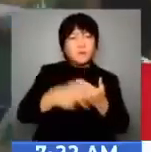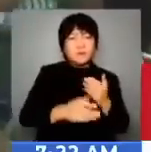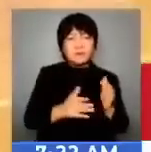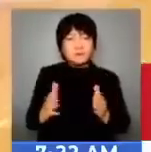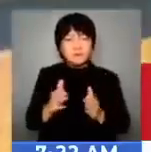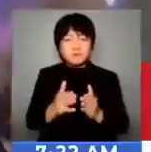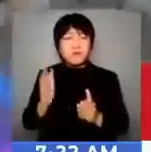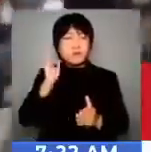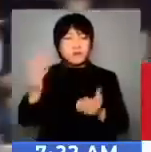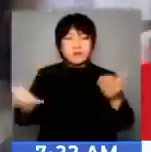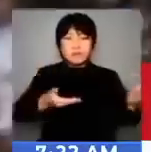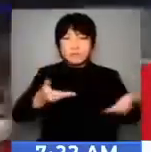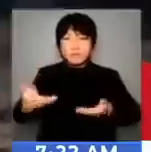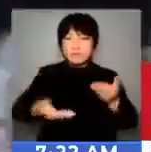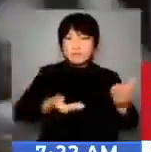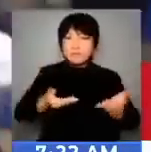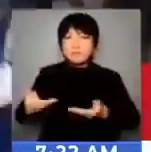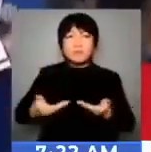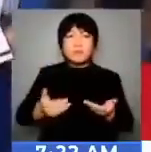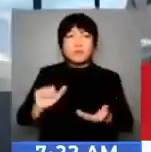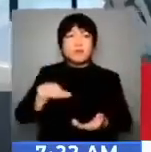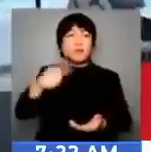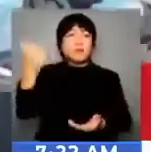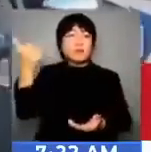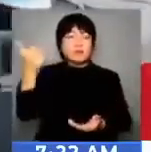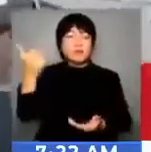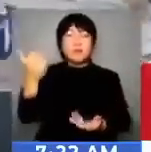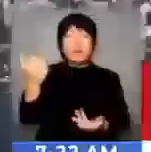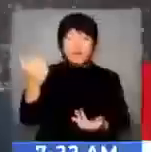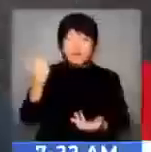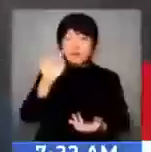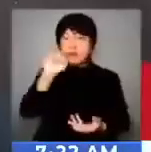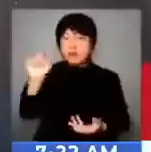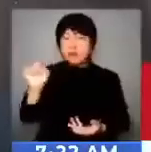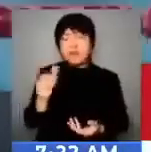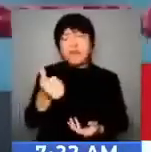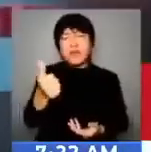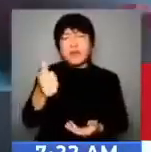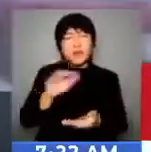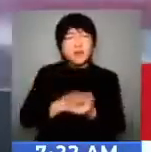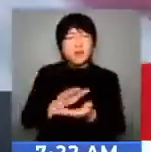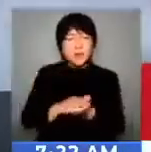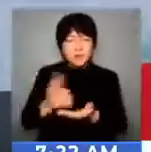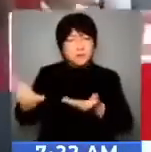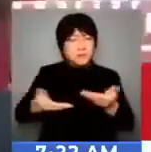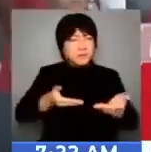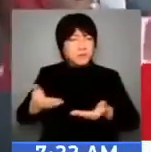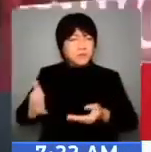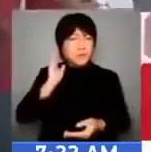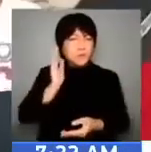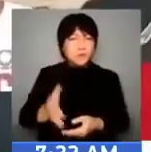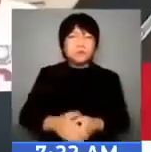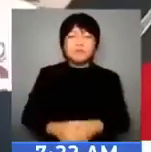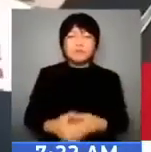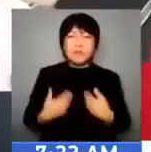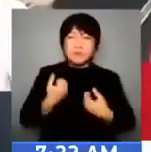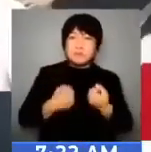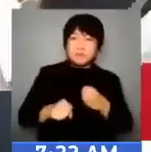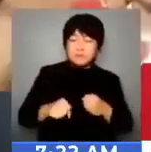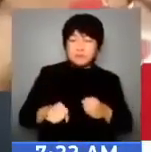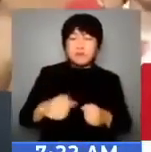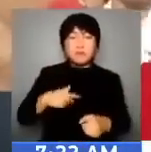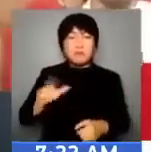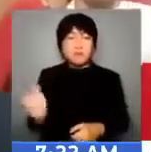courtside reporters galing sa 10 paaralan ng NCAA. Magbabalik din sa Season 99 ang racket sports na badminton, table tennis at